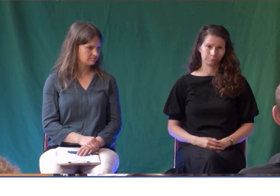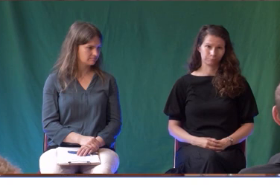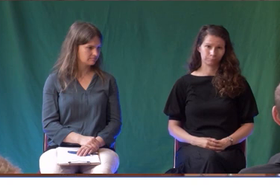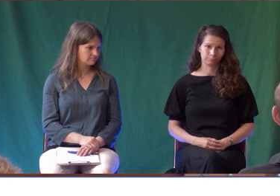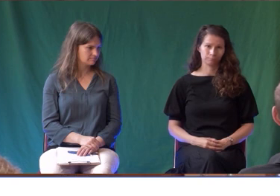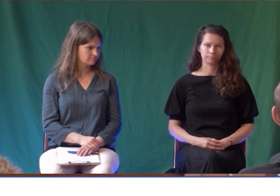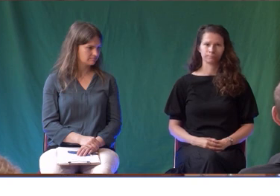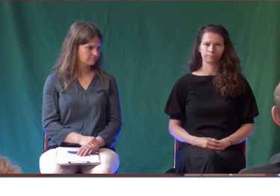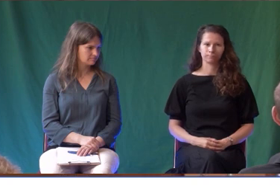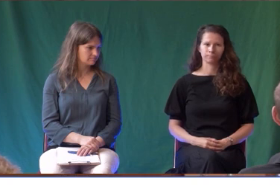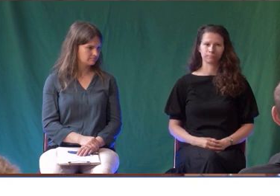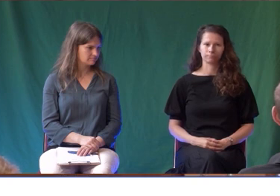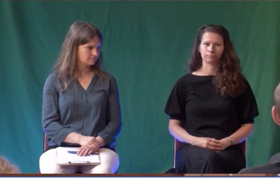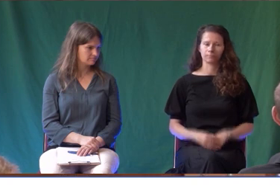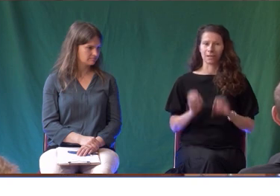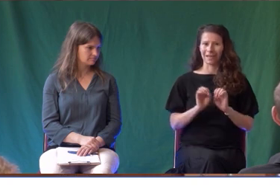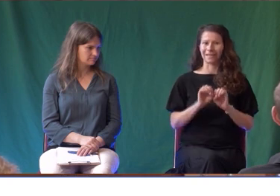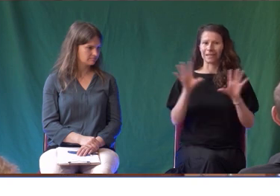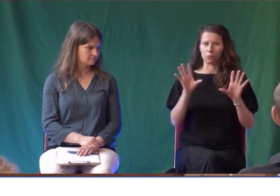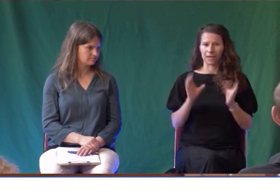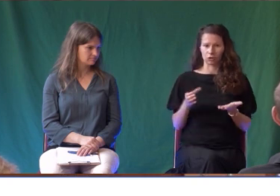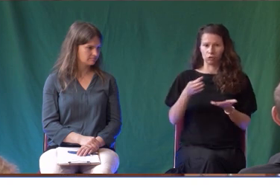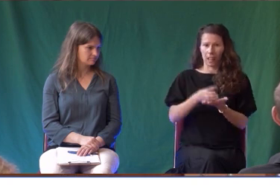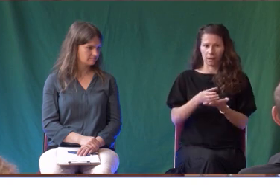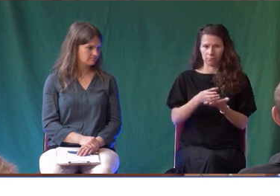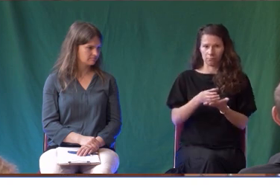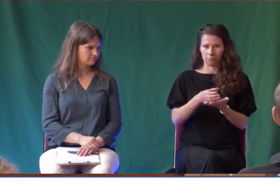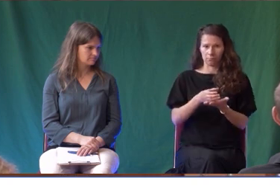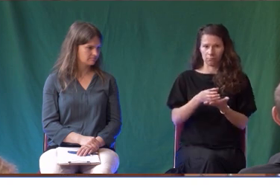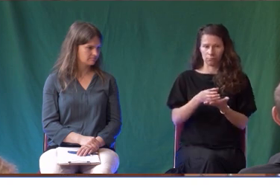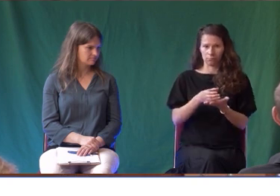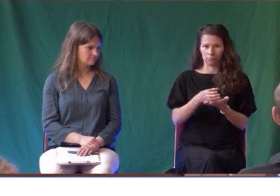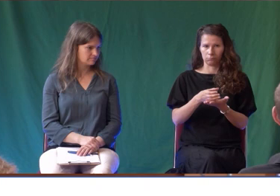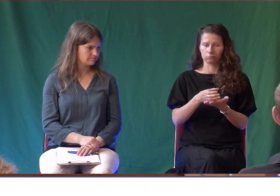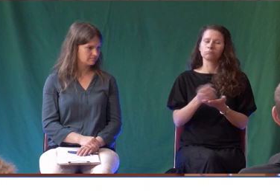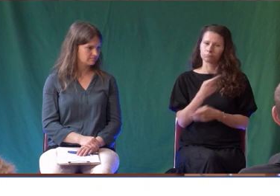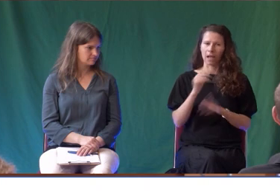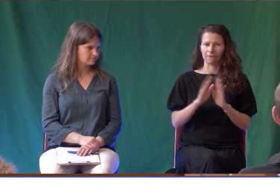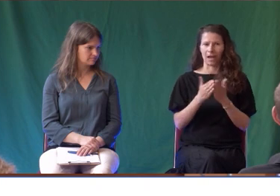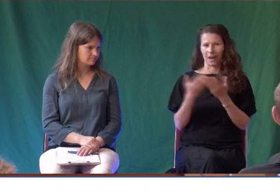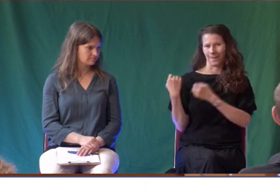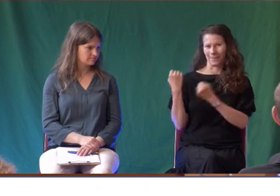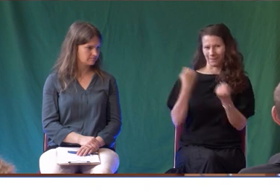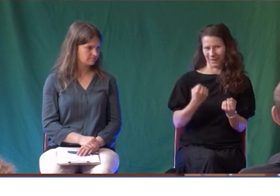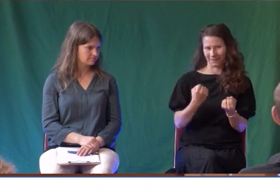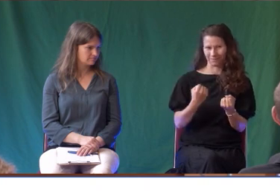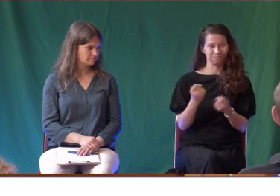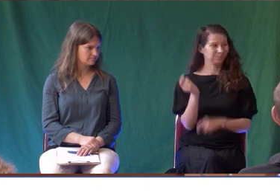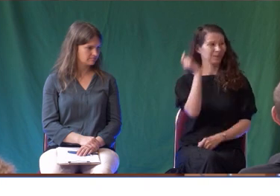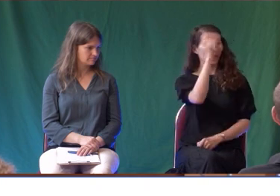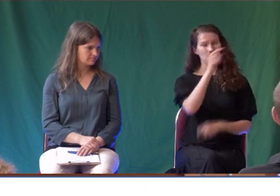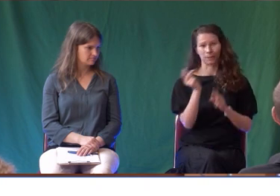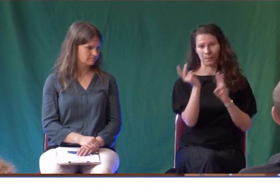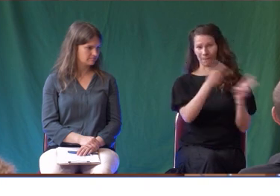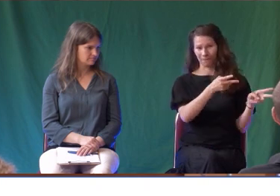für die Clearingstelle haben wir möchte ich auch noch erwähnen Flyer mitgebracht die Liegen draußen und